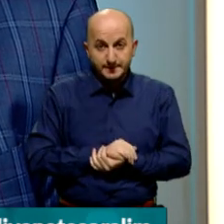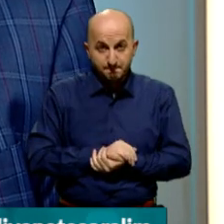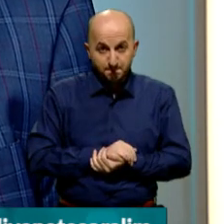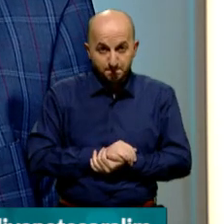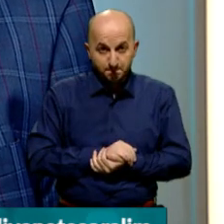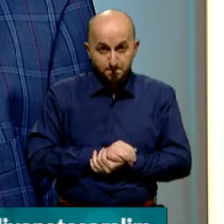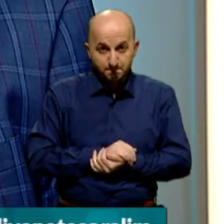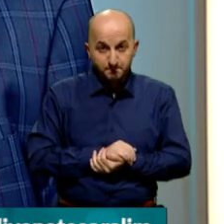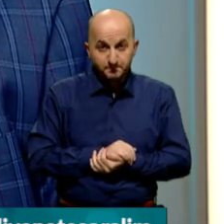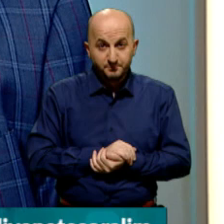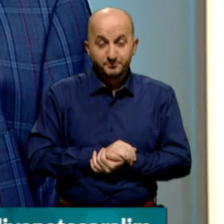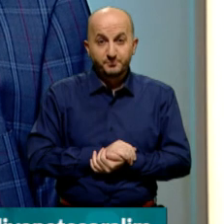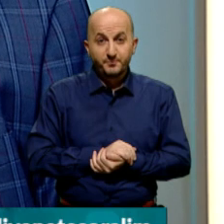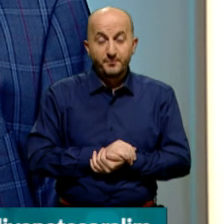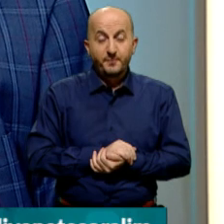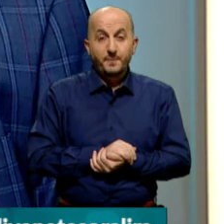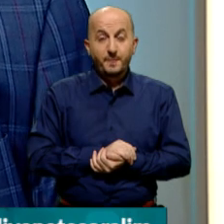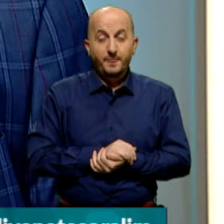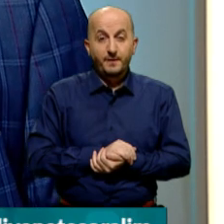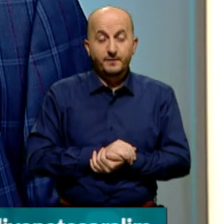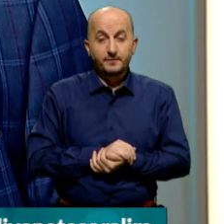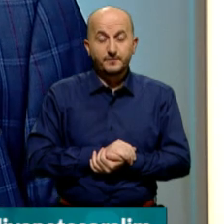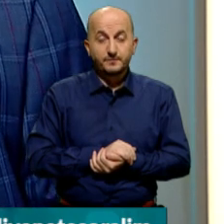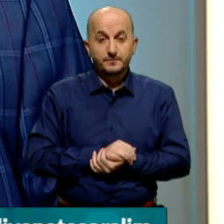ecma'in. Emma ba'd.